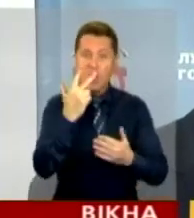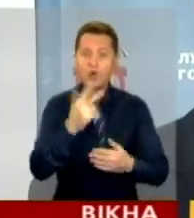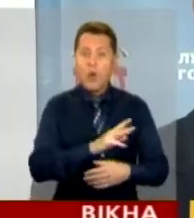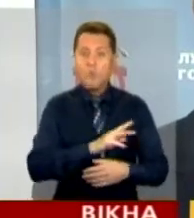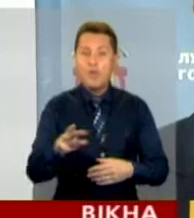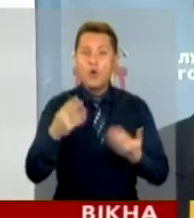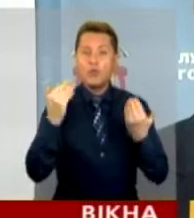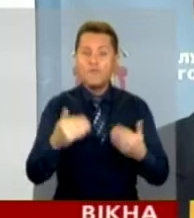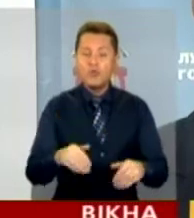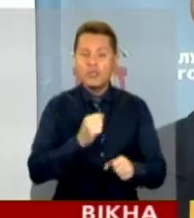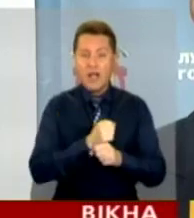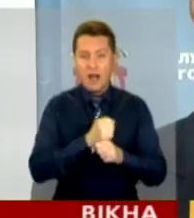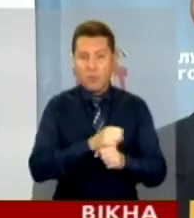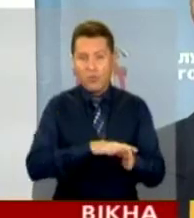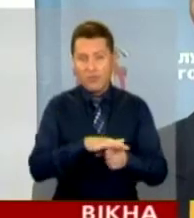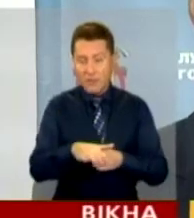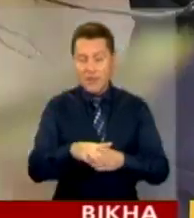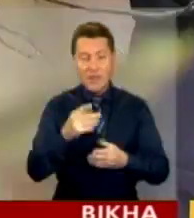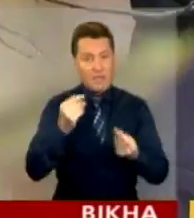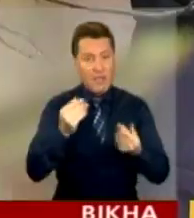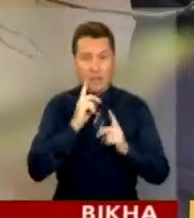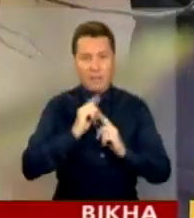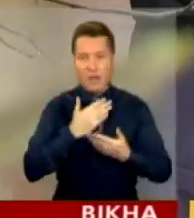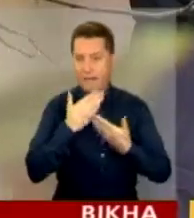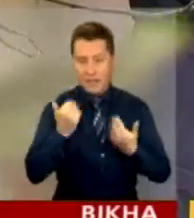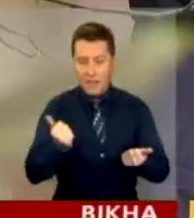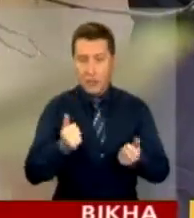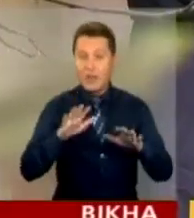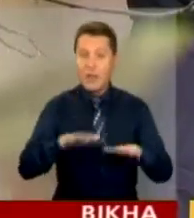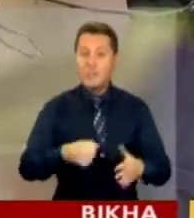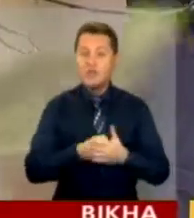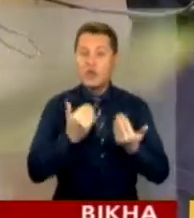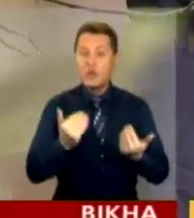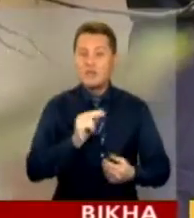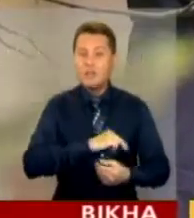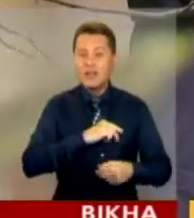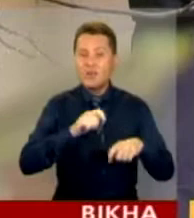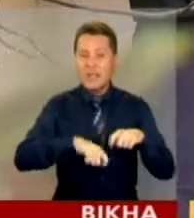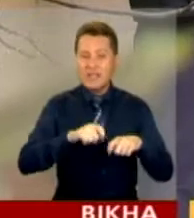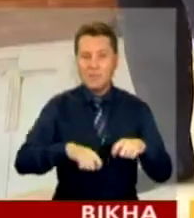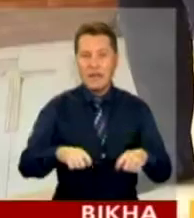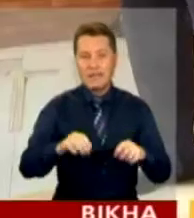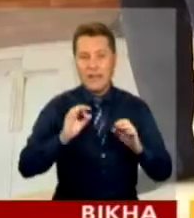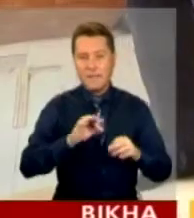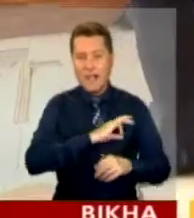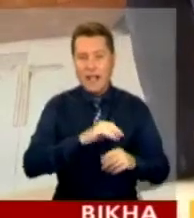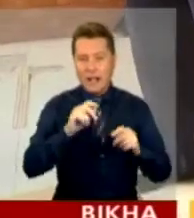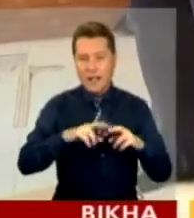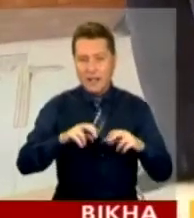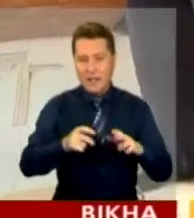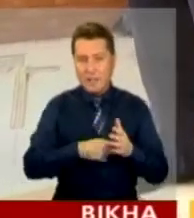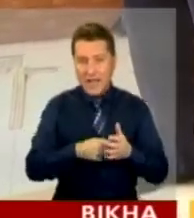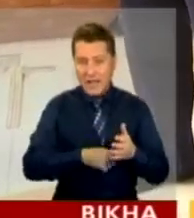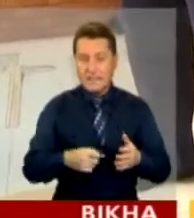вже робот виконано, але грошей поки нету. Між тим на місці досі працюють експерти та криміналісти. Слідчі вже опитали